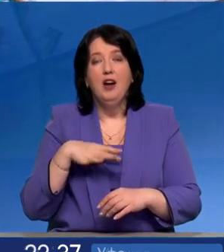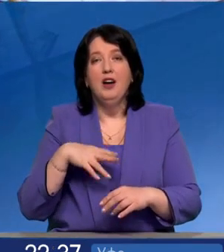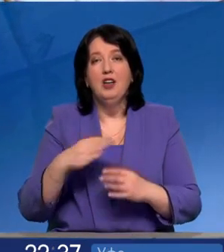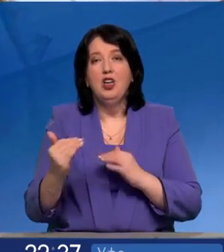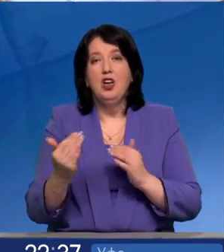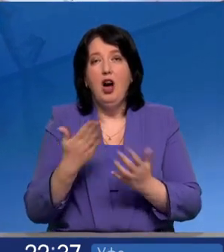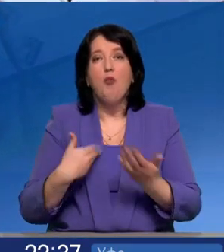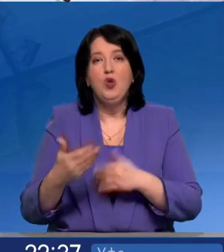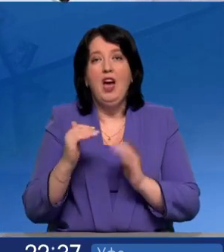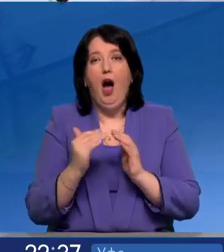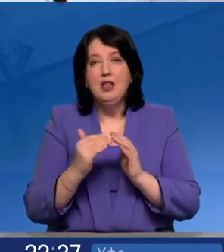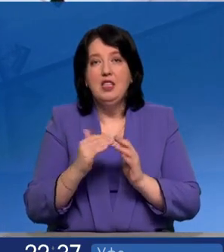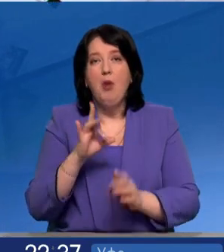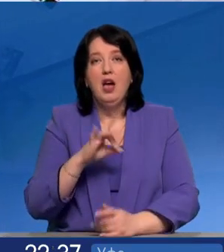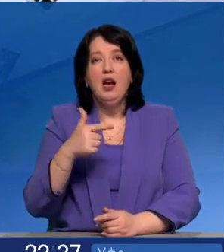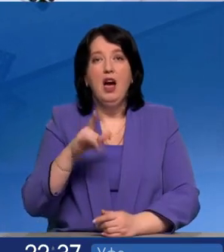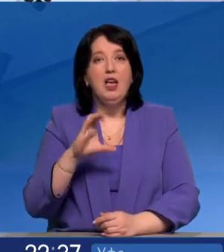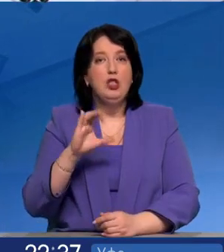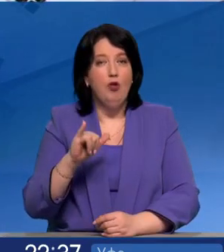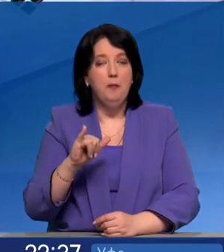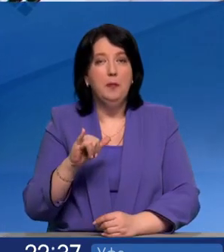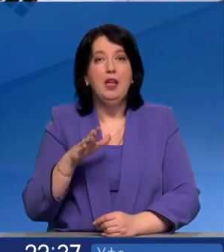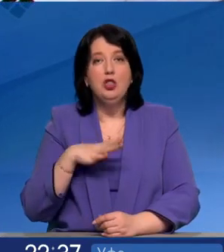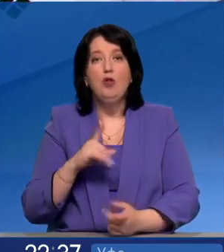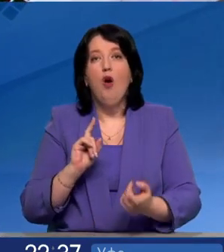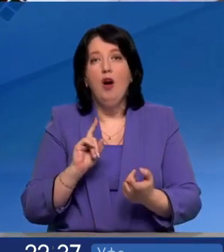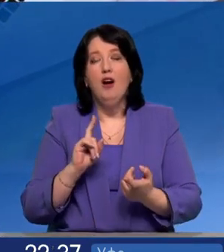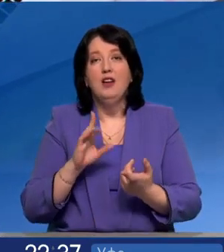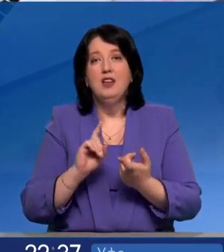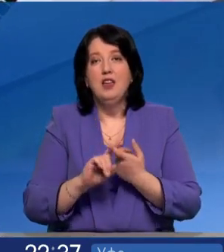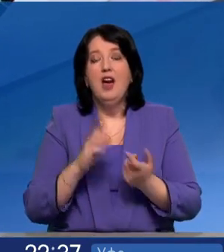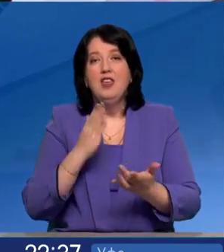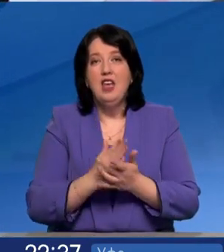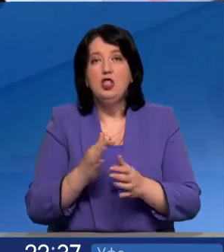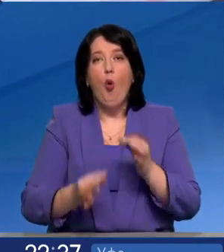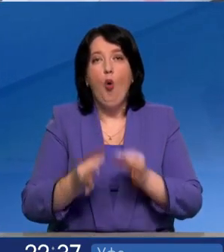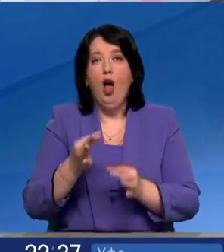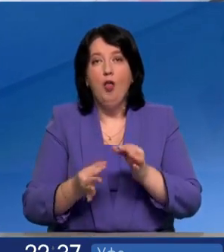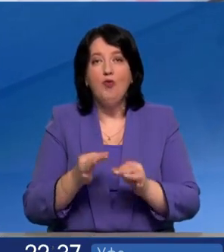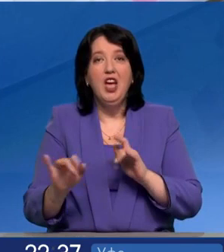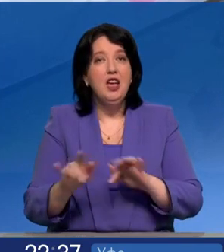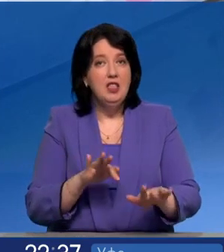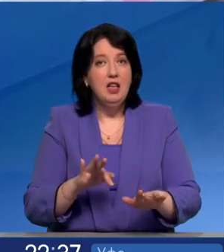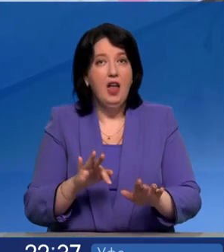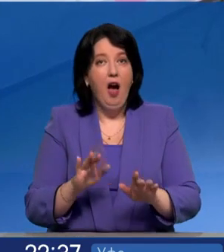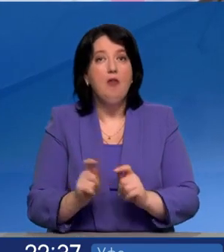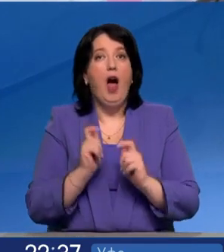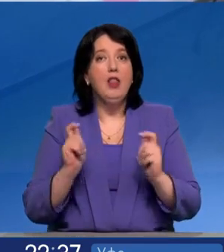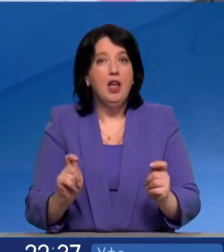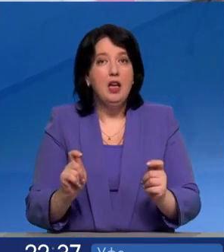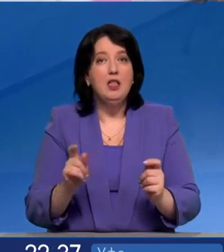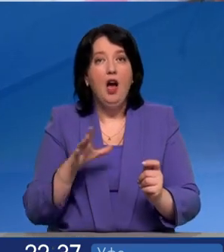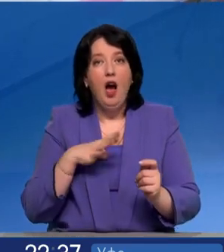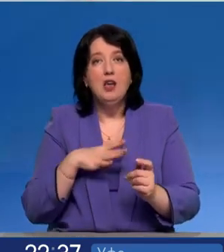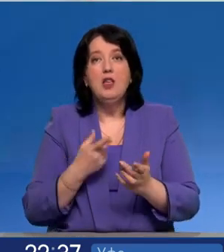здравствуйте. Добрый вечер. Ну, я еще раз напомню, что в отношении вот этих дам возбуждены уголовные дела, и, наверное, государство, конечно, правильно делает, что, так сказать, поставил их на счетчик,